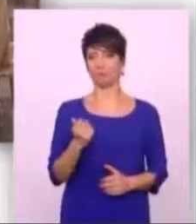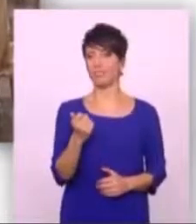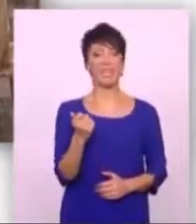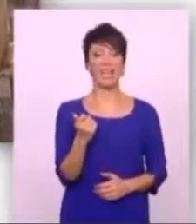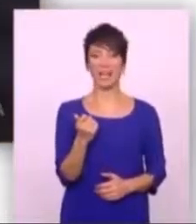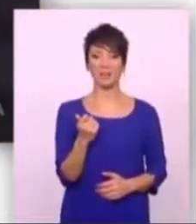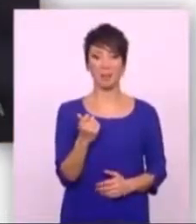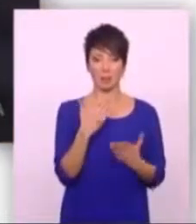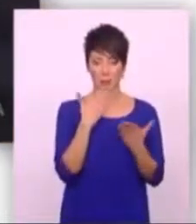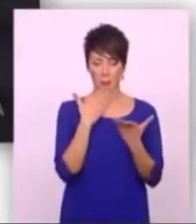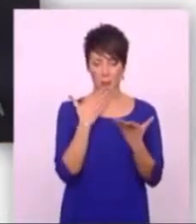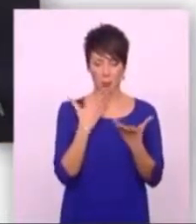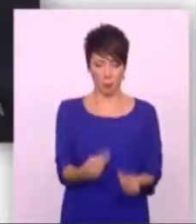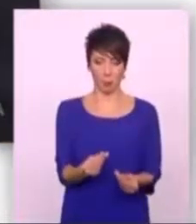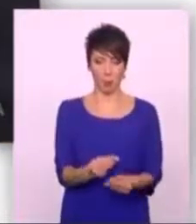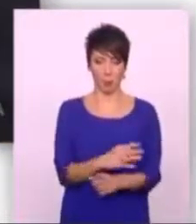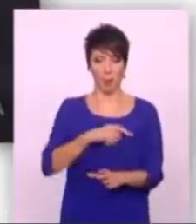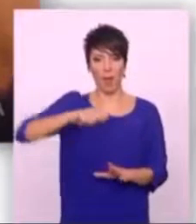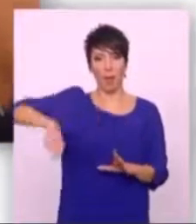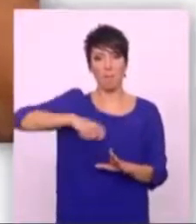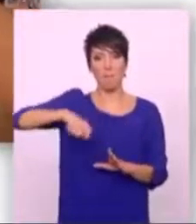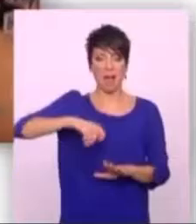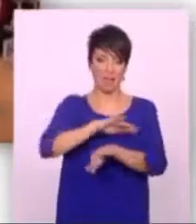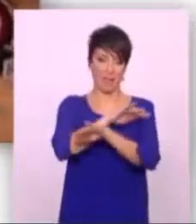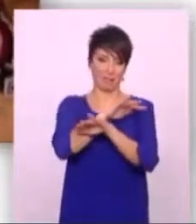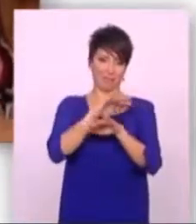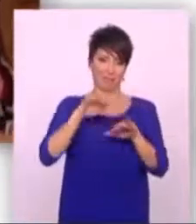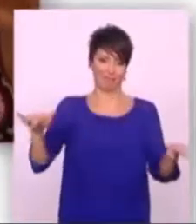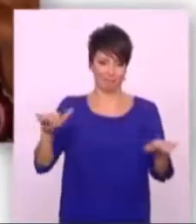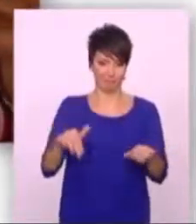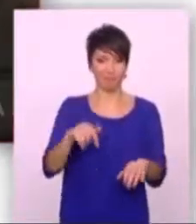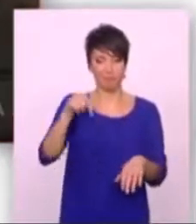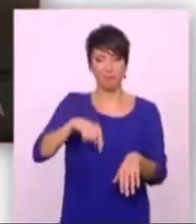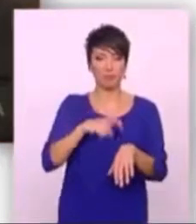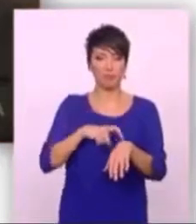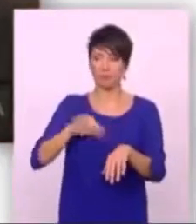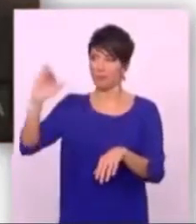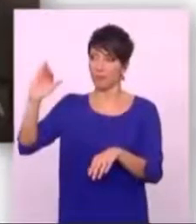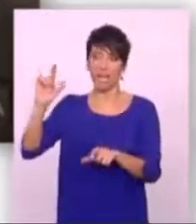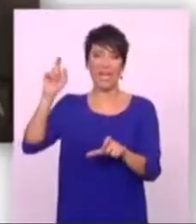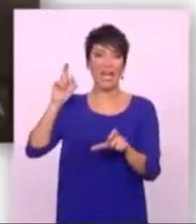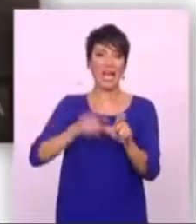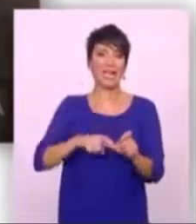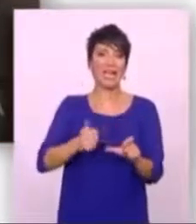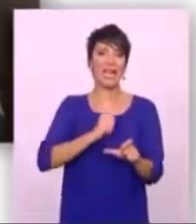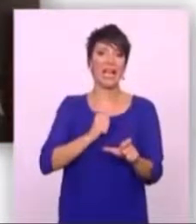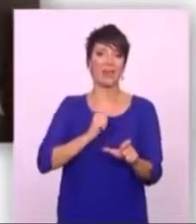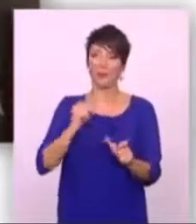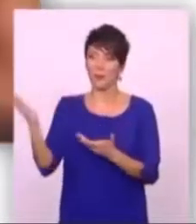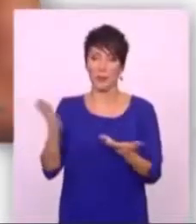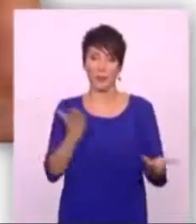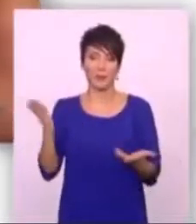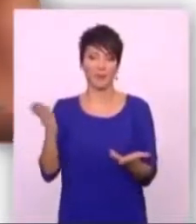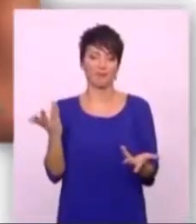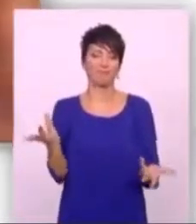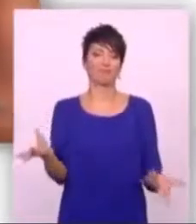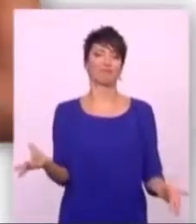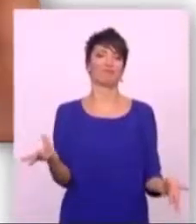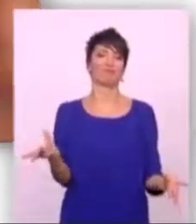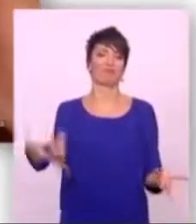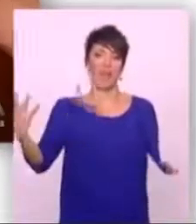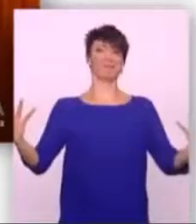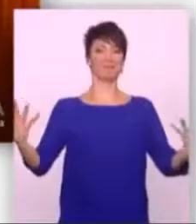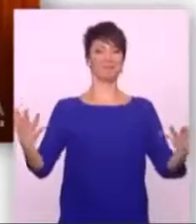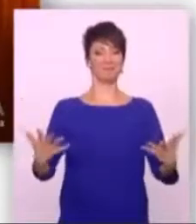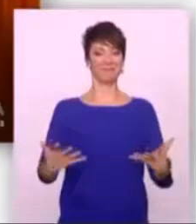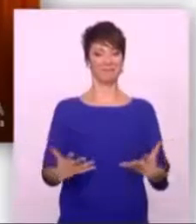ταχύτητες δεξιά και όχι αριστερά, όπως έχουν οι μηχανές. Και με ένα σκαμνάκι, ο προϊστάμενος τότε εδώ, ο Μιχάλης που ήταν,